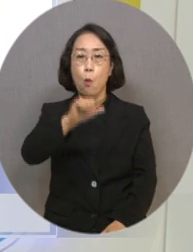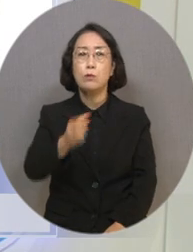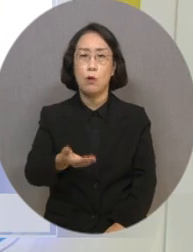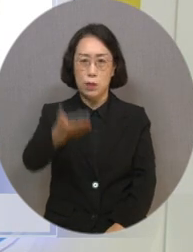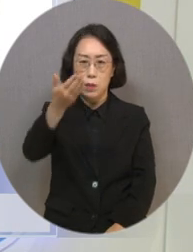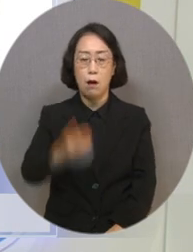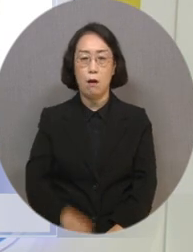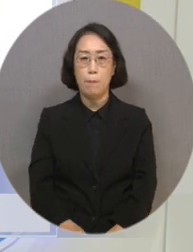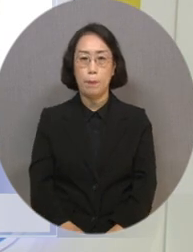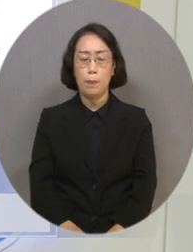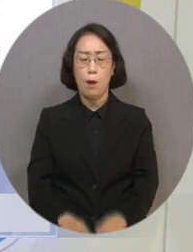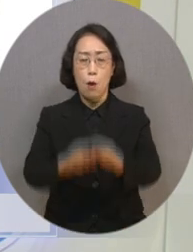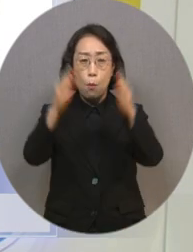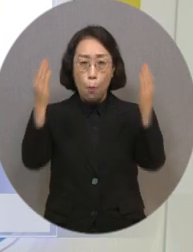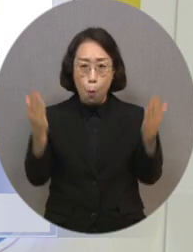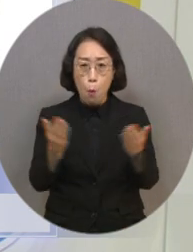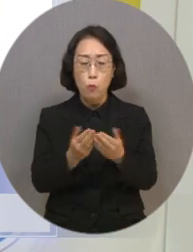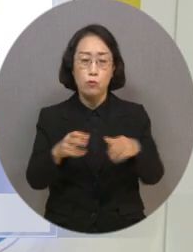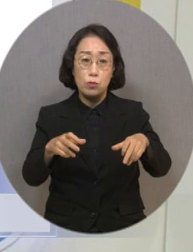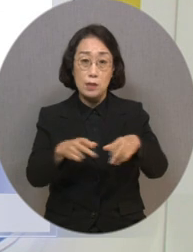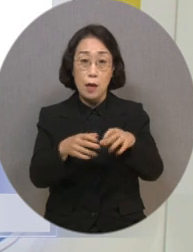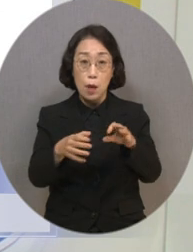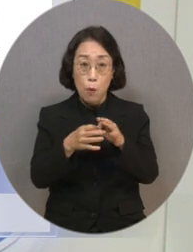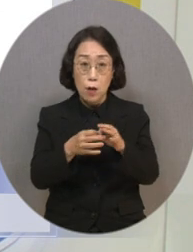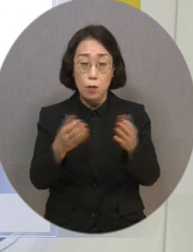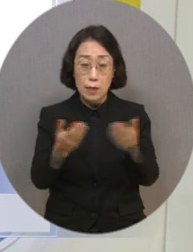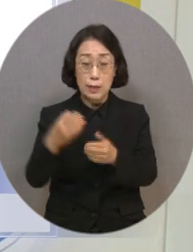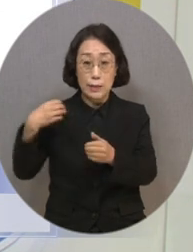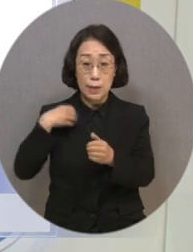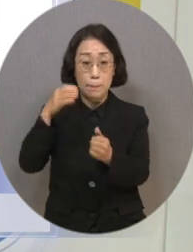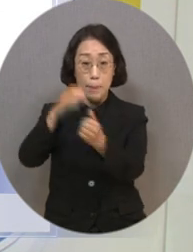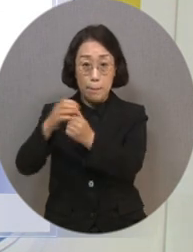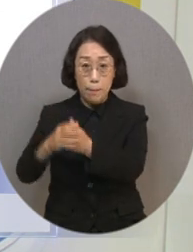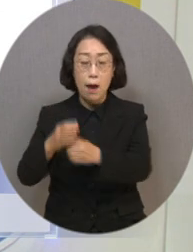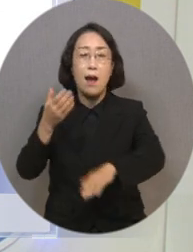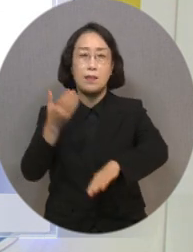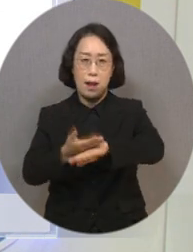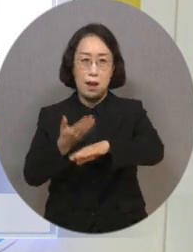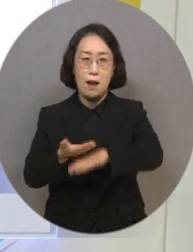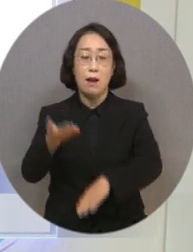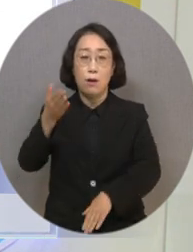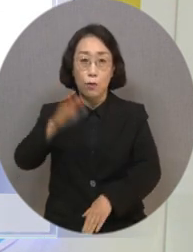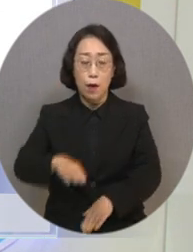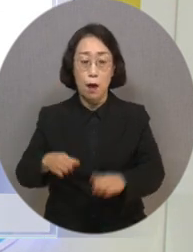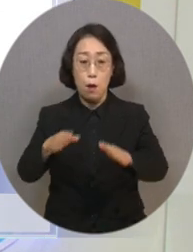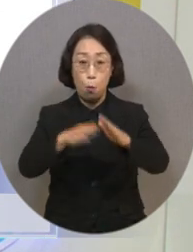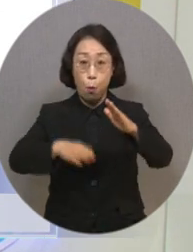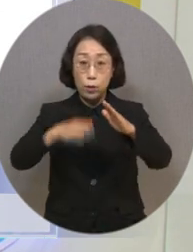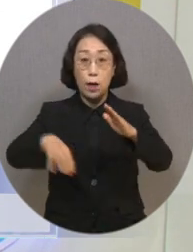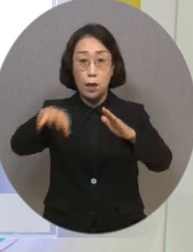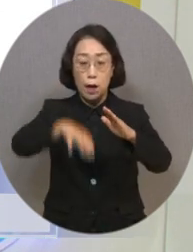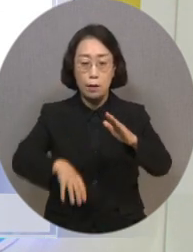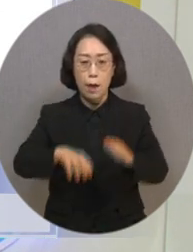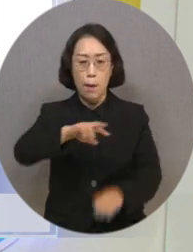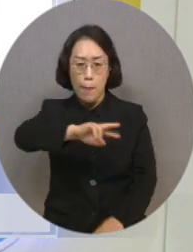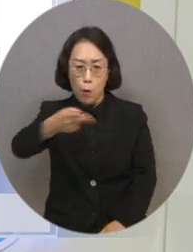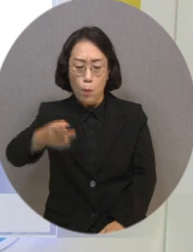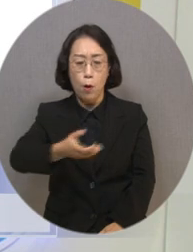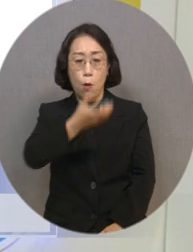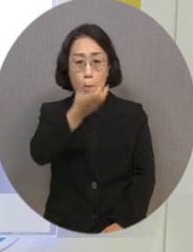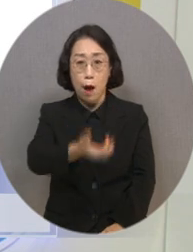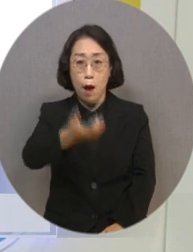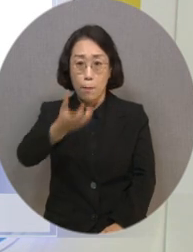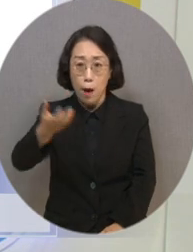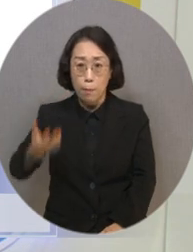물론 모든 인원이 장관 업무만 담당하는 것은 분명 아니죠이 공단 내부의 순환 배치 구조를 개선하거나